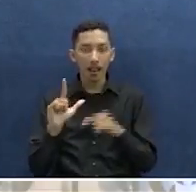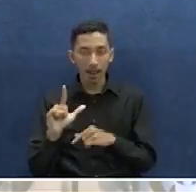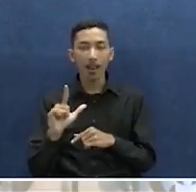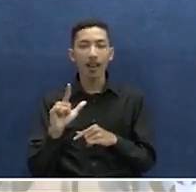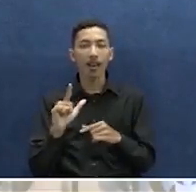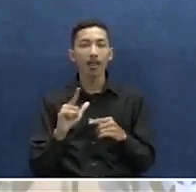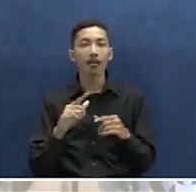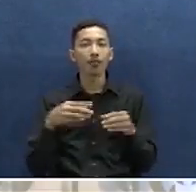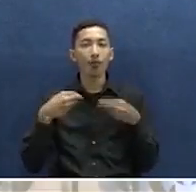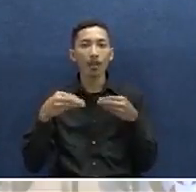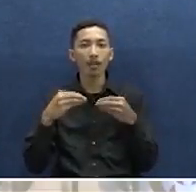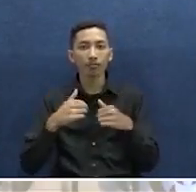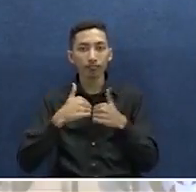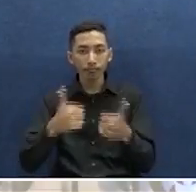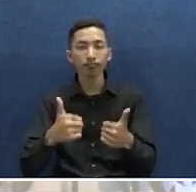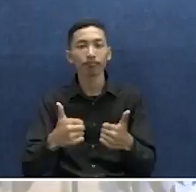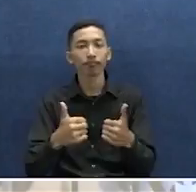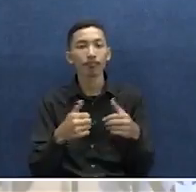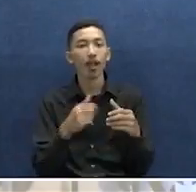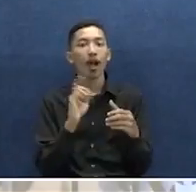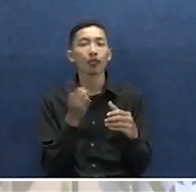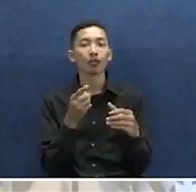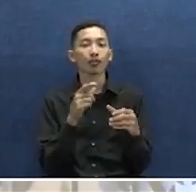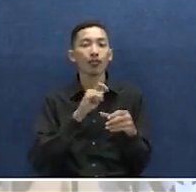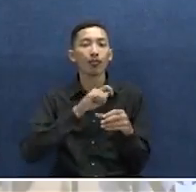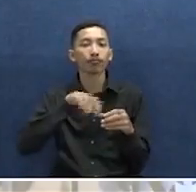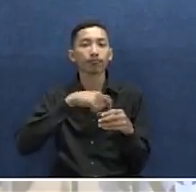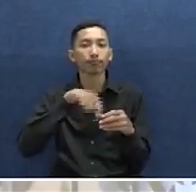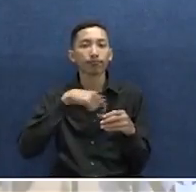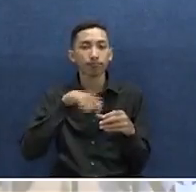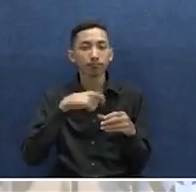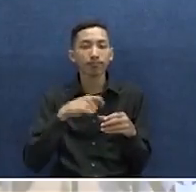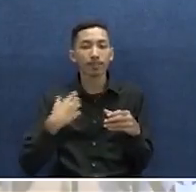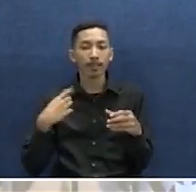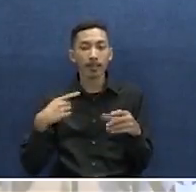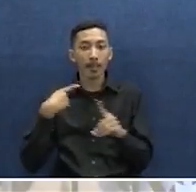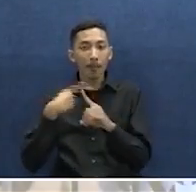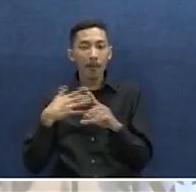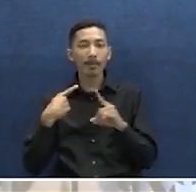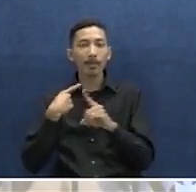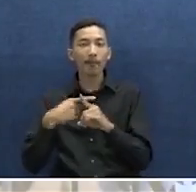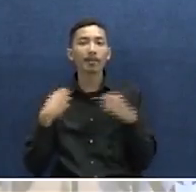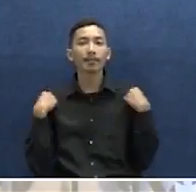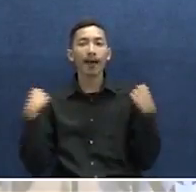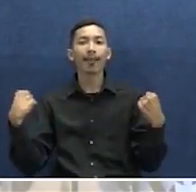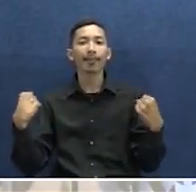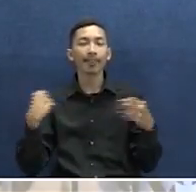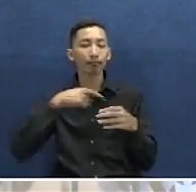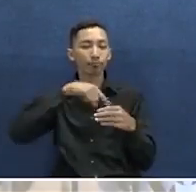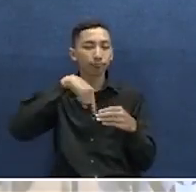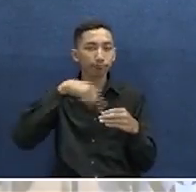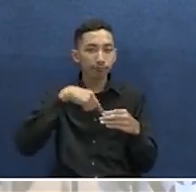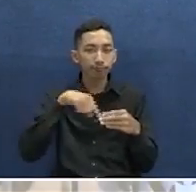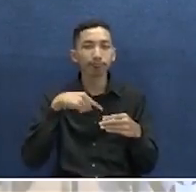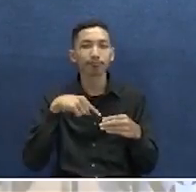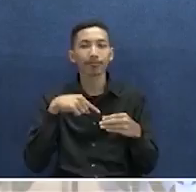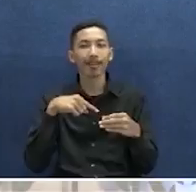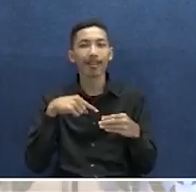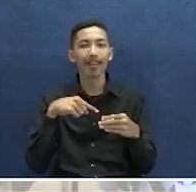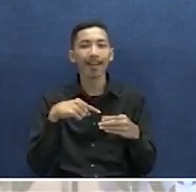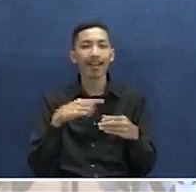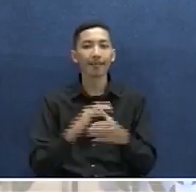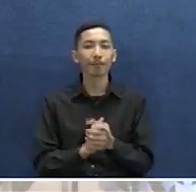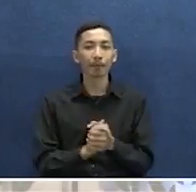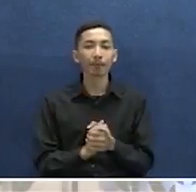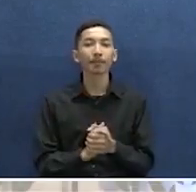gitu syukur-syukur dengan semangat tetap harus bisa Namanya usaha m yang wajar kalau kita punya profit-oriented